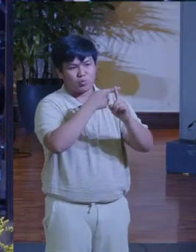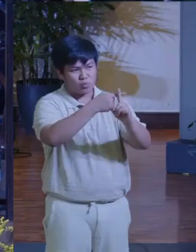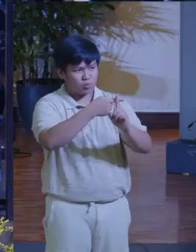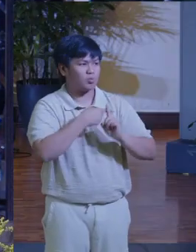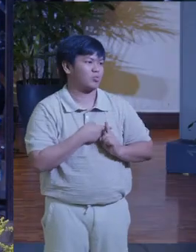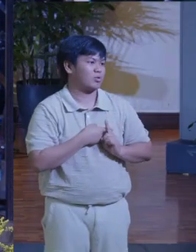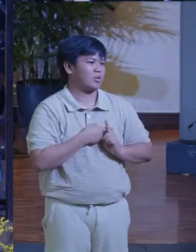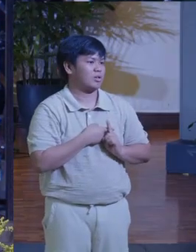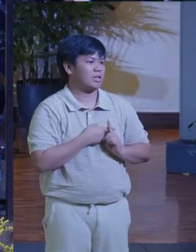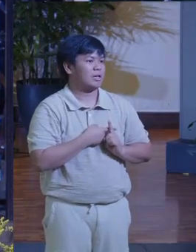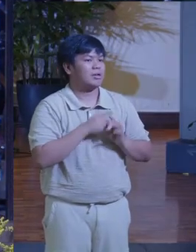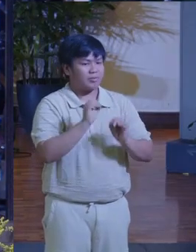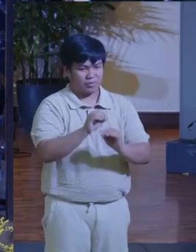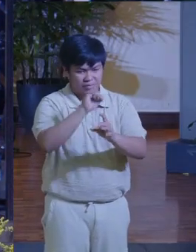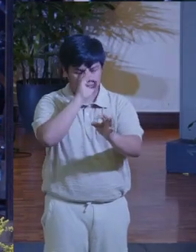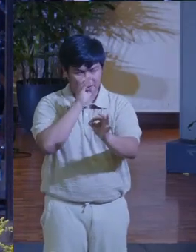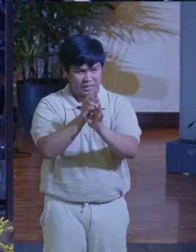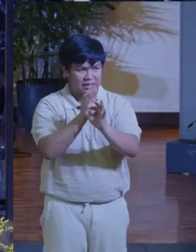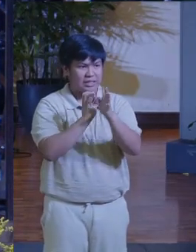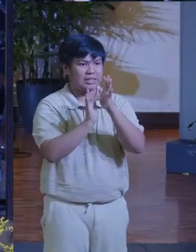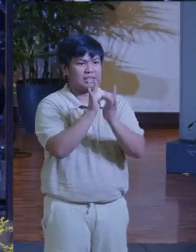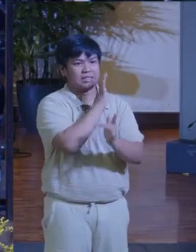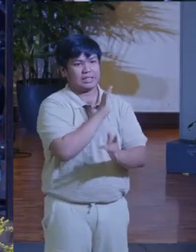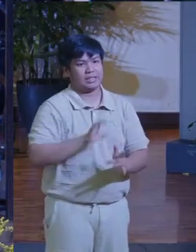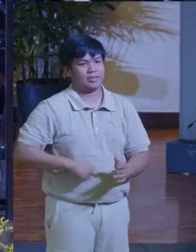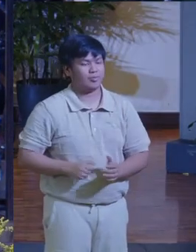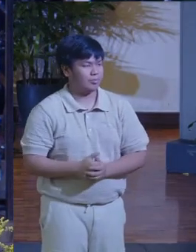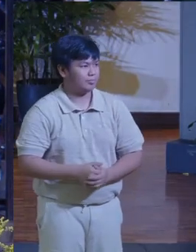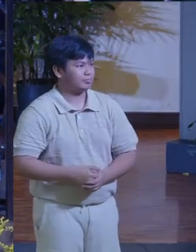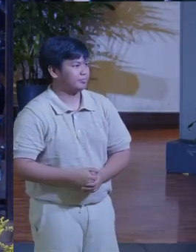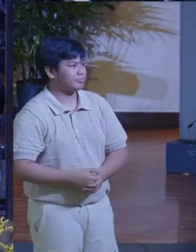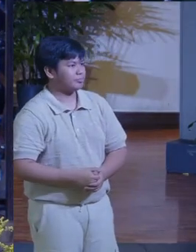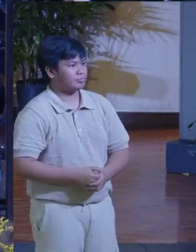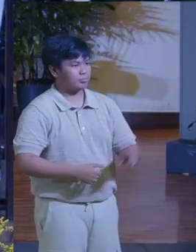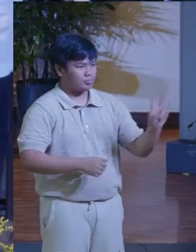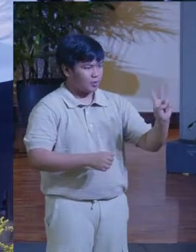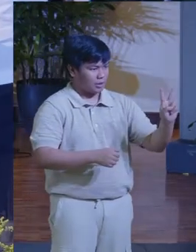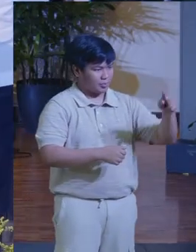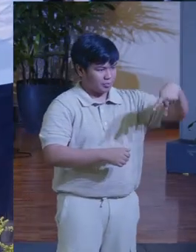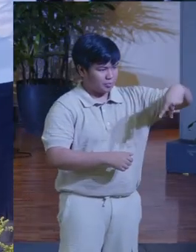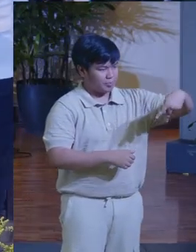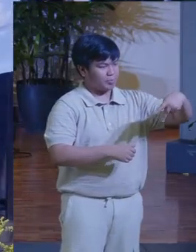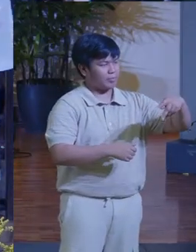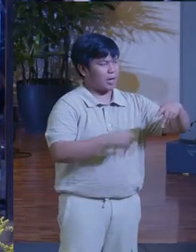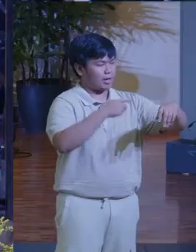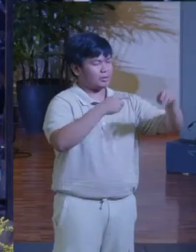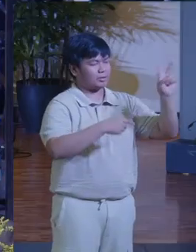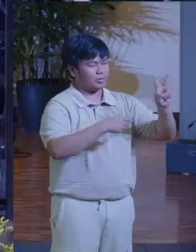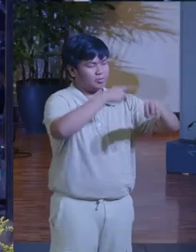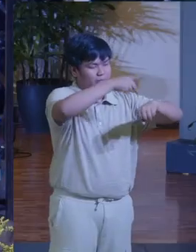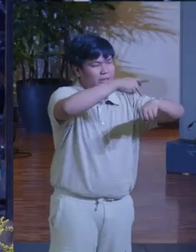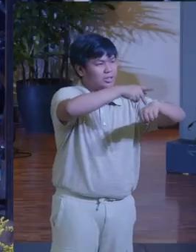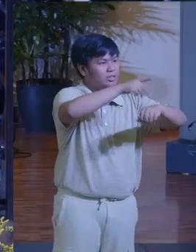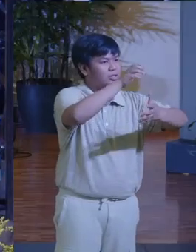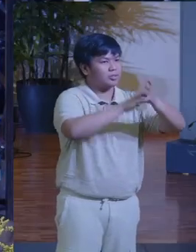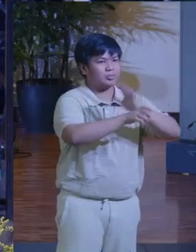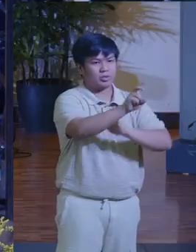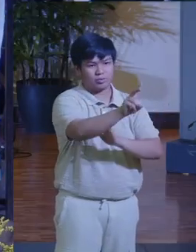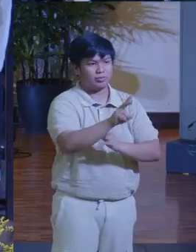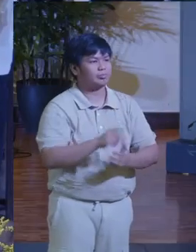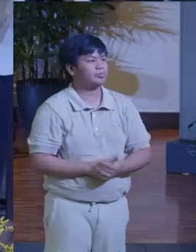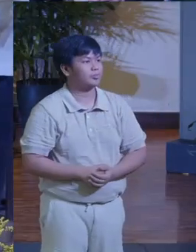Christ. In fact, sa 2 Peter chapter 3 verse 15, kinilala niya ang otoridad